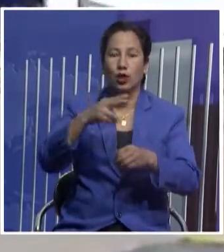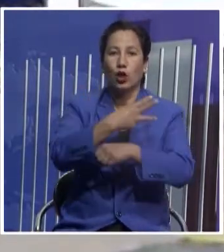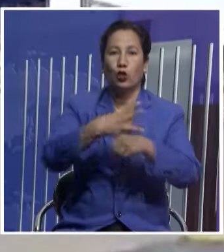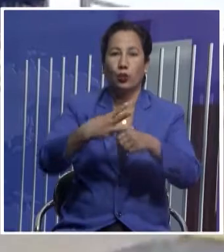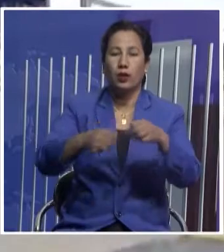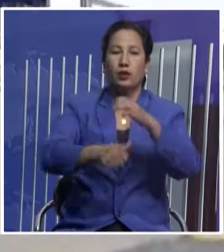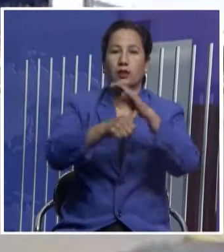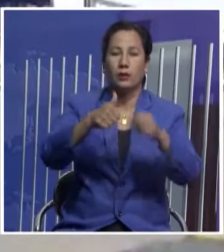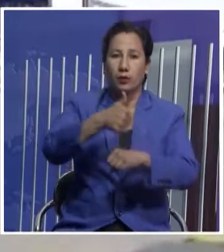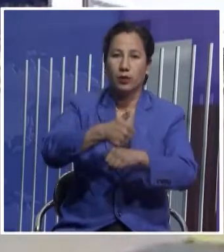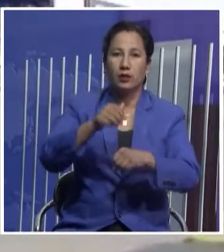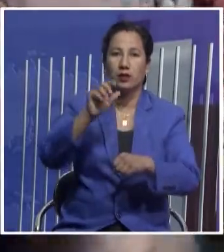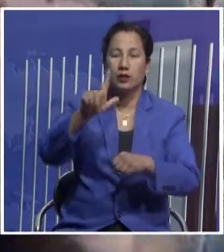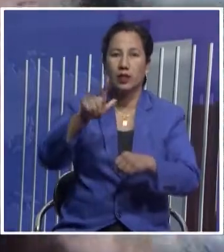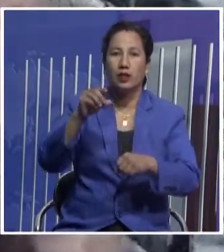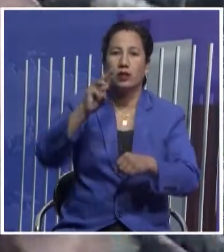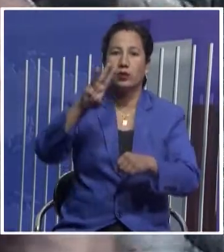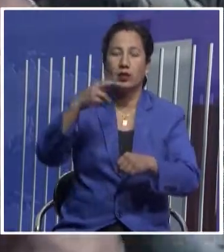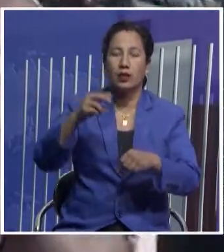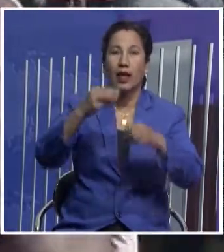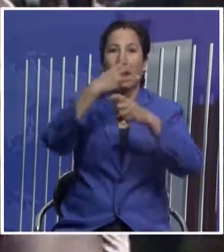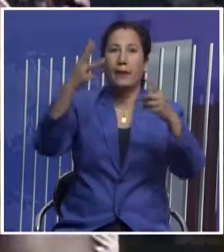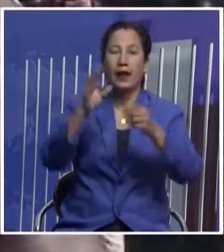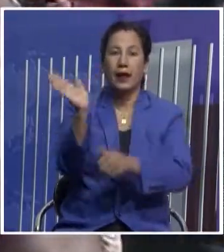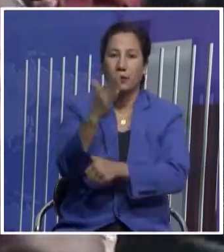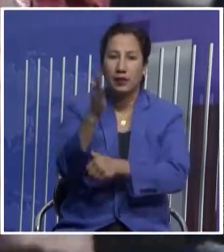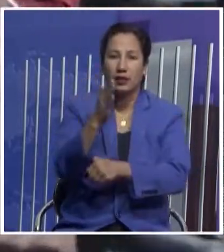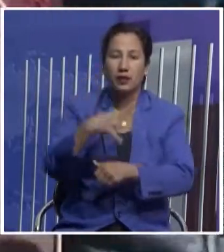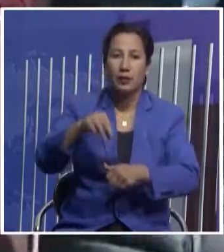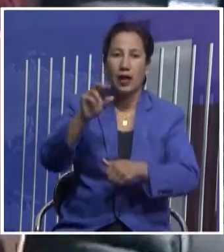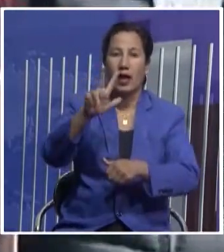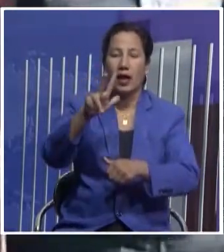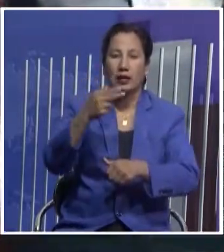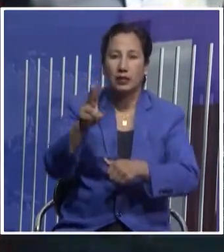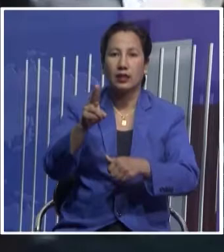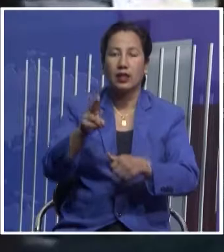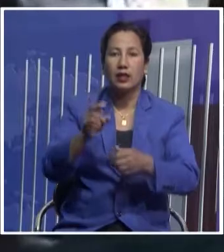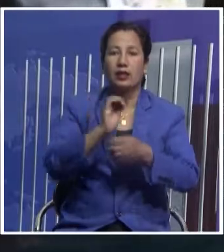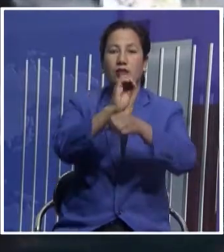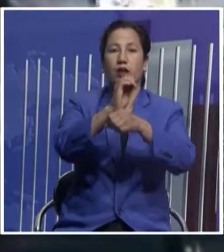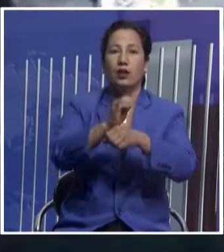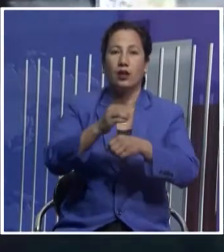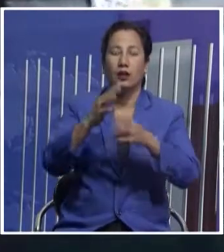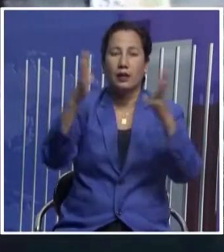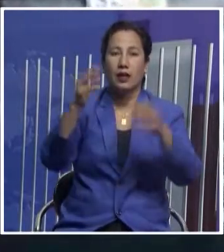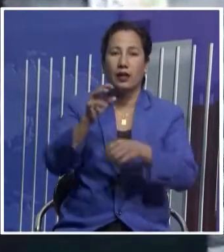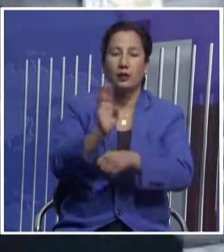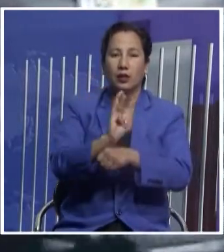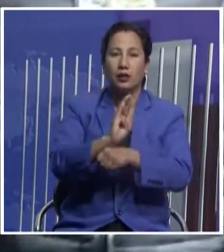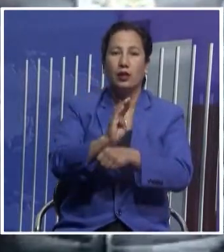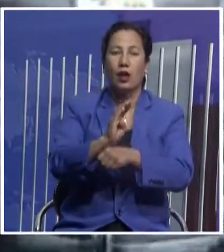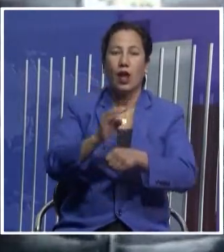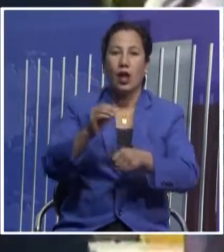लागि 7 दुई जना महामन्त्रीका लागि 6 र 8 जना सहमहामन्त्रीका लागि 19 जनाको उम्मेदवारी परेको